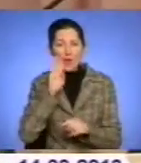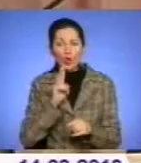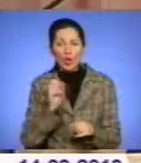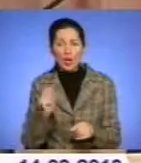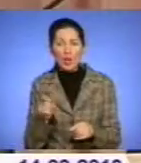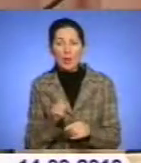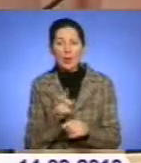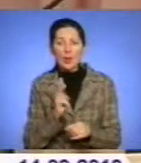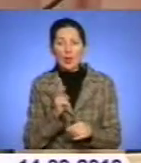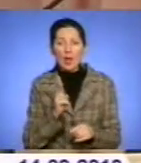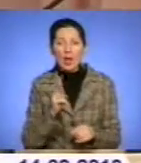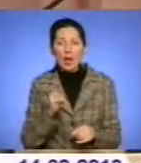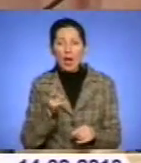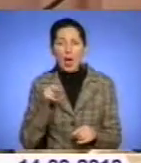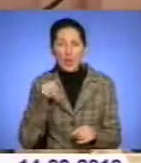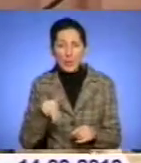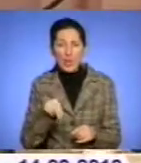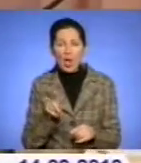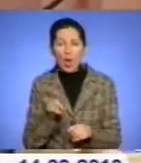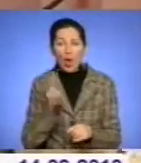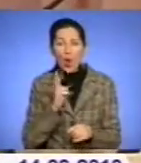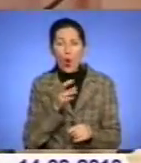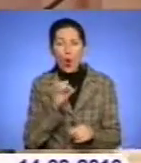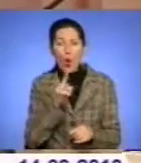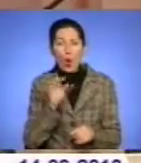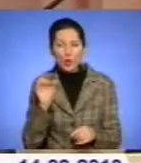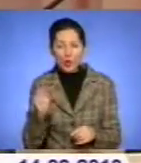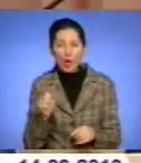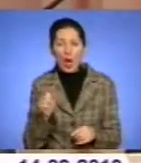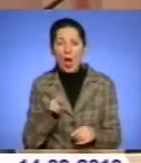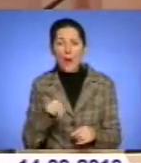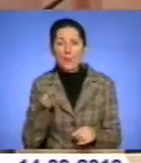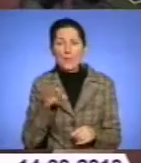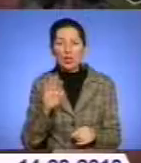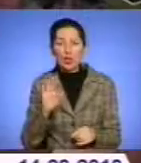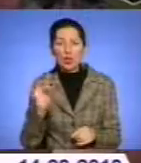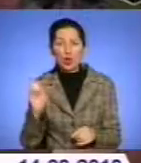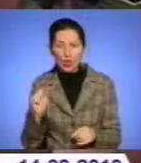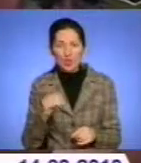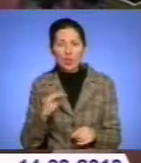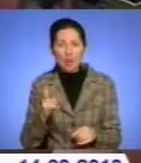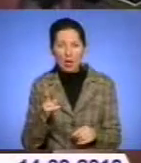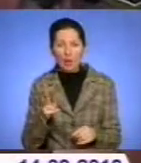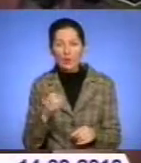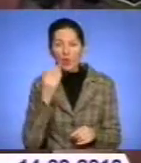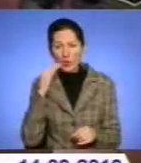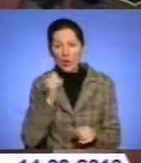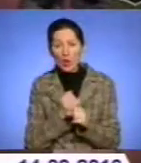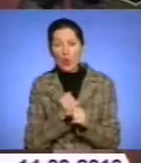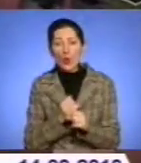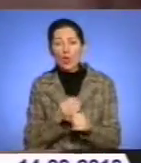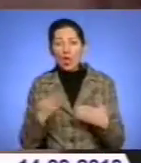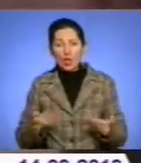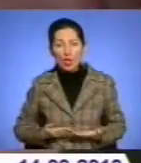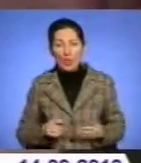«Міськводгосп», КП «Козова комунсервіс», а також Підволочиське управління житлово-комунального господарства. Ефективна робота житлово-комунального